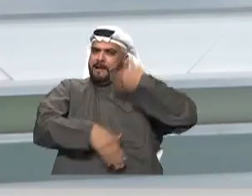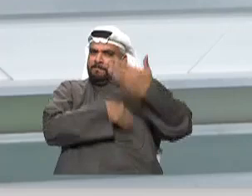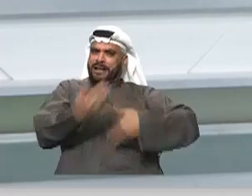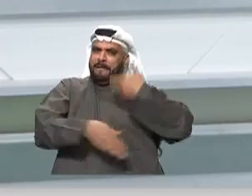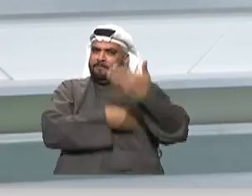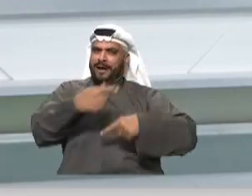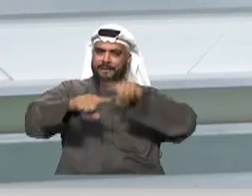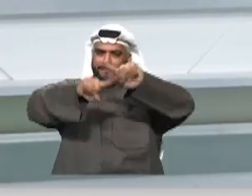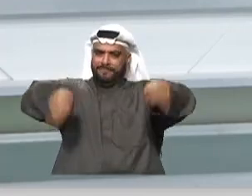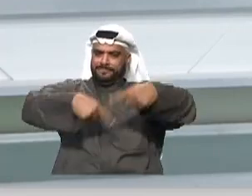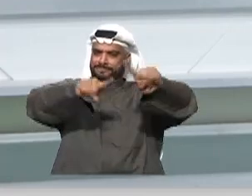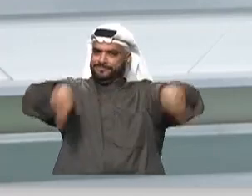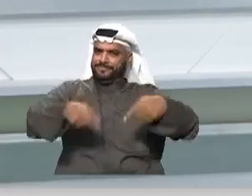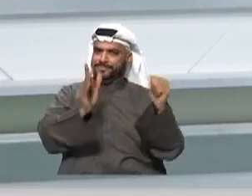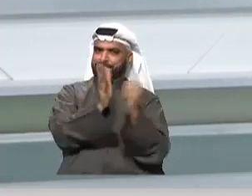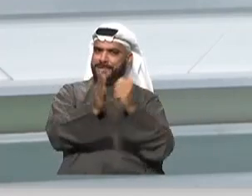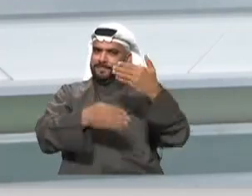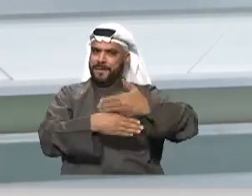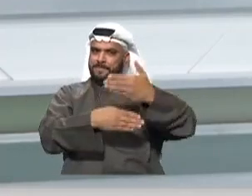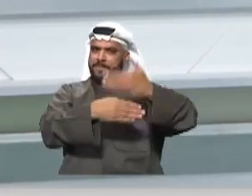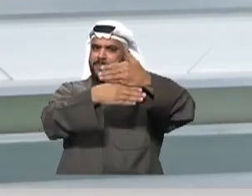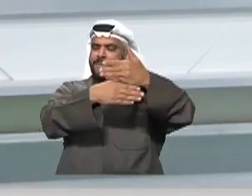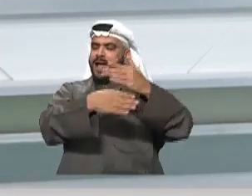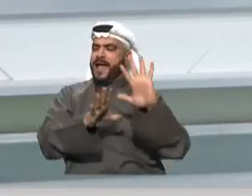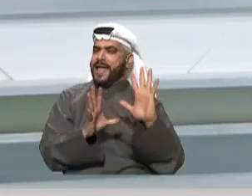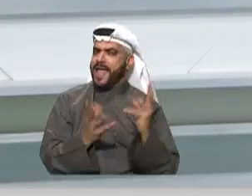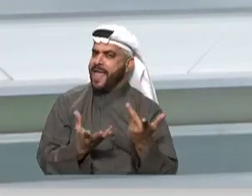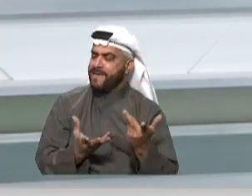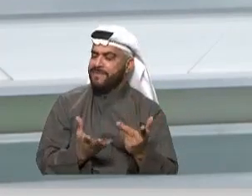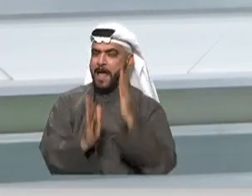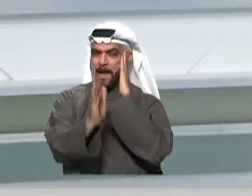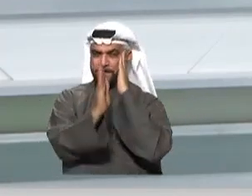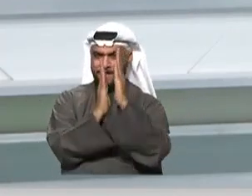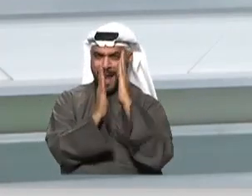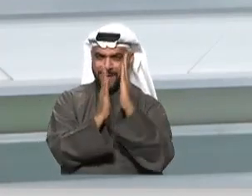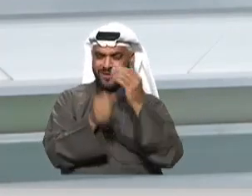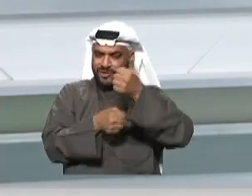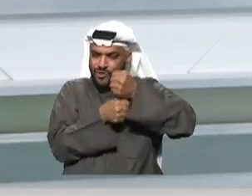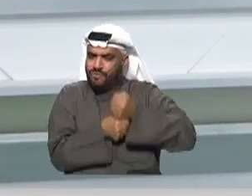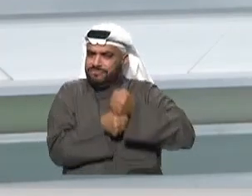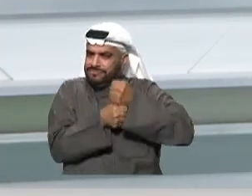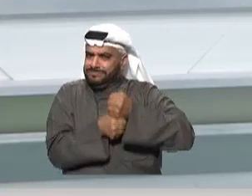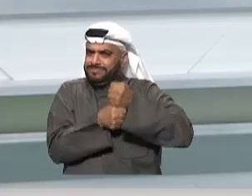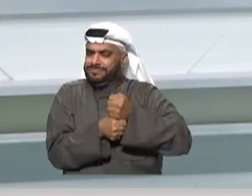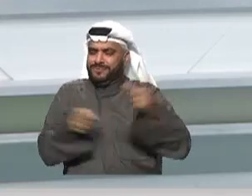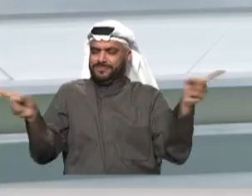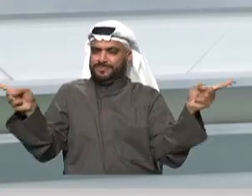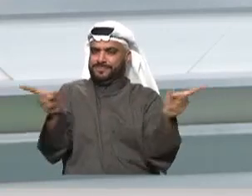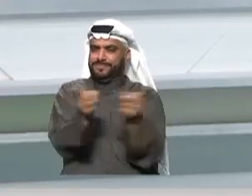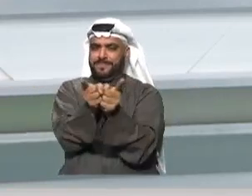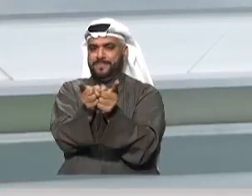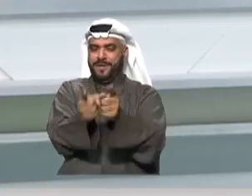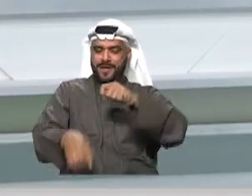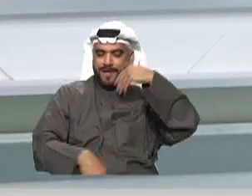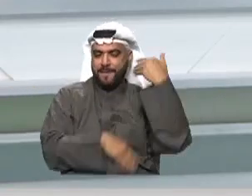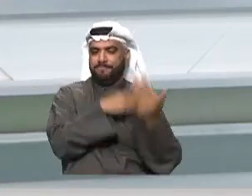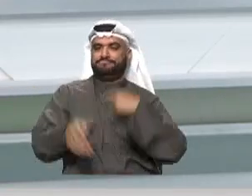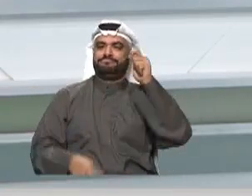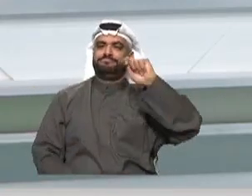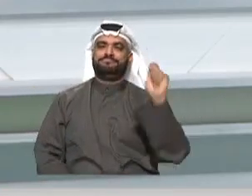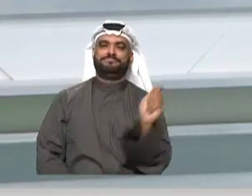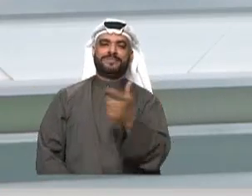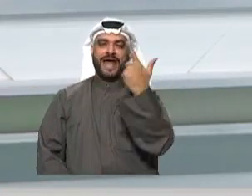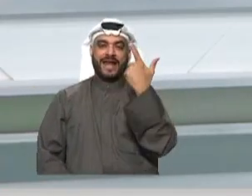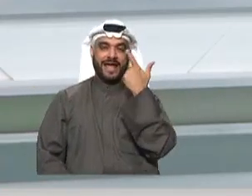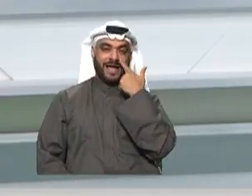اسامي نواف الشراكي رصد اراء المختصين حول انعكاسه على حاله قضيه التي